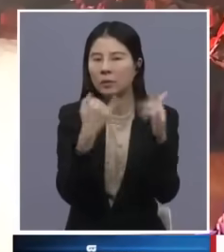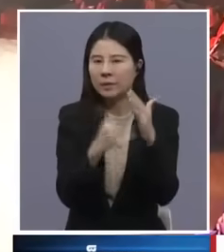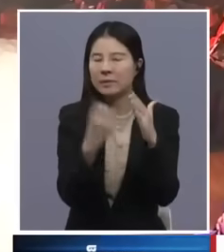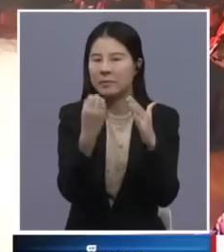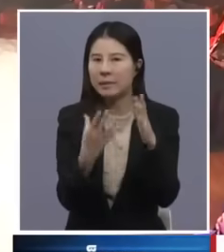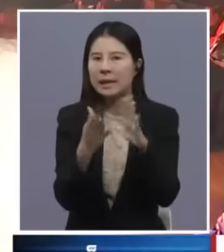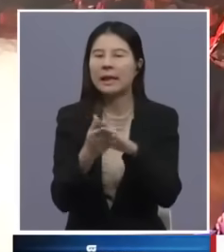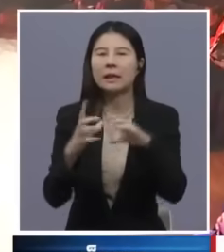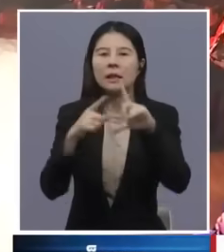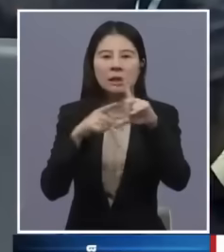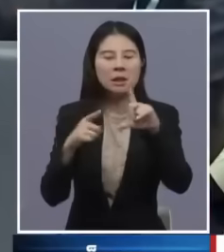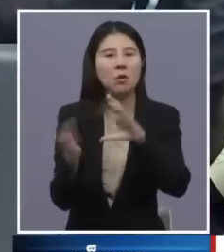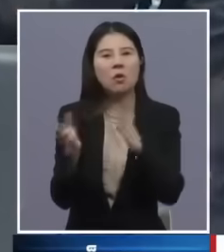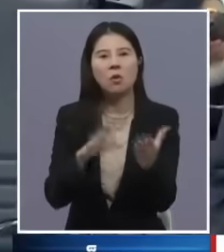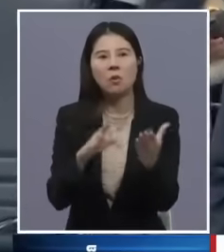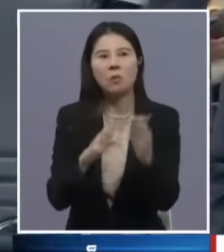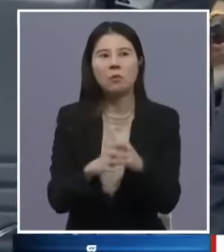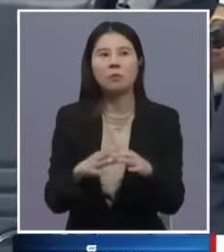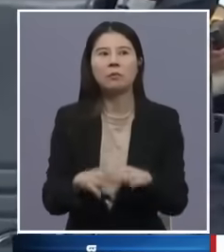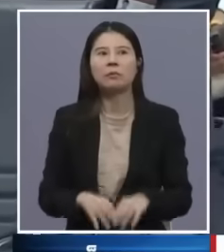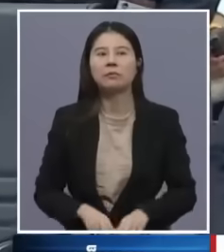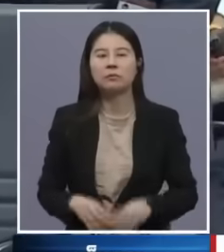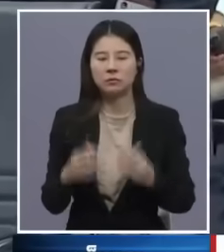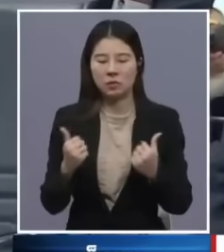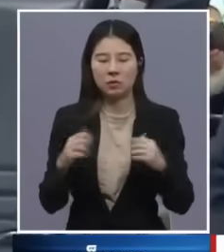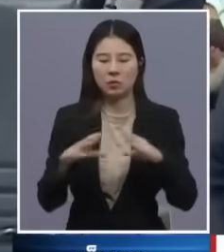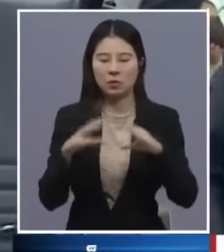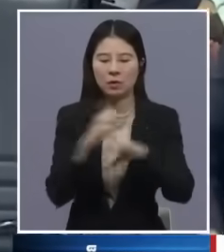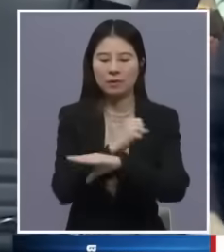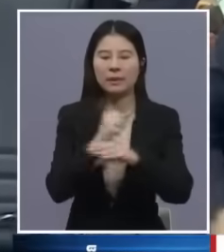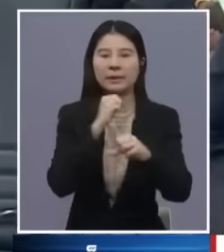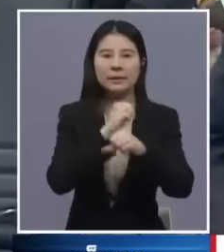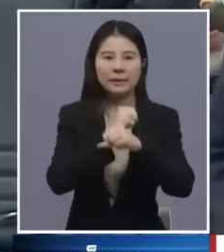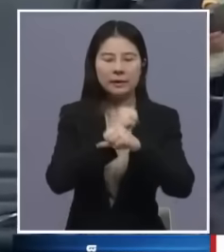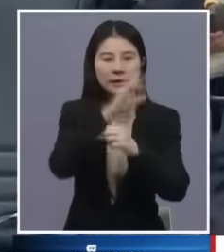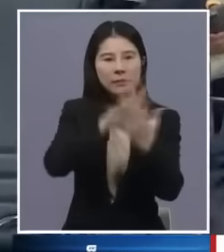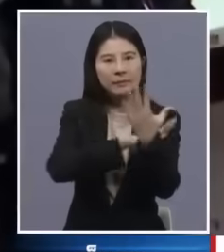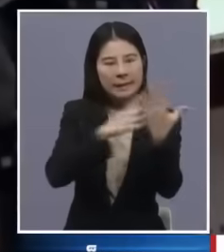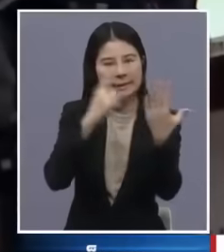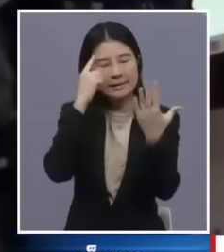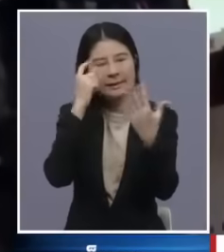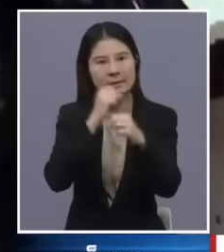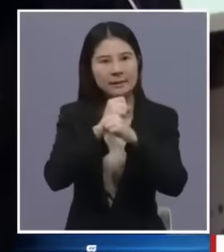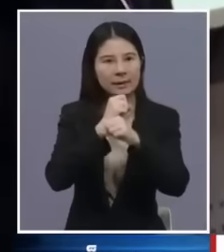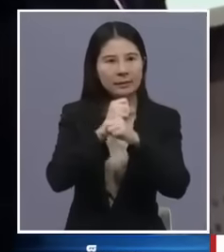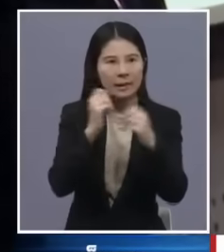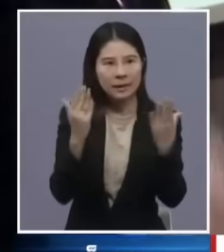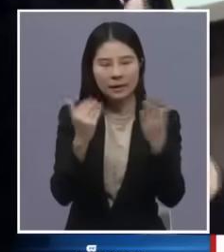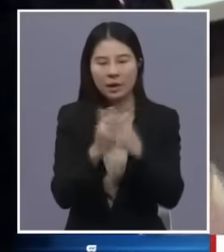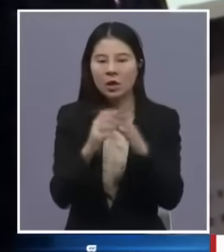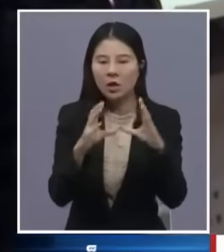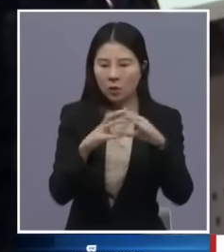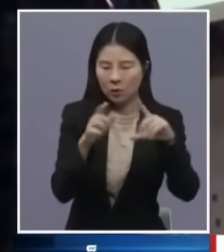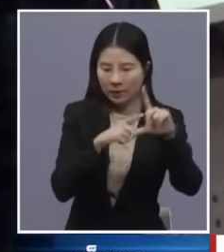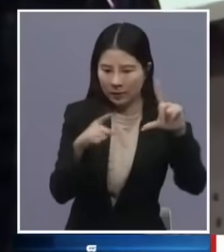ตกรังอีกรอบหนึ่งฝ่ายการเมืองซึ่งเป็นส่วนหนึ่งของพรรคร่วมรัฐบาลตอนนี้เขามีการวางแผนเตรียมรับมือกับพึ่งแตกรังเอาไว้แล้ว